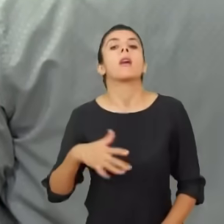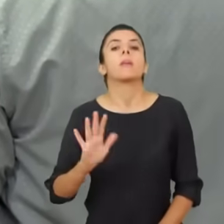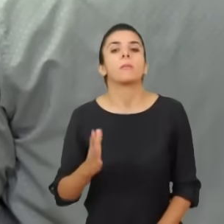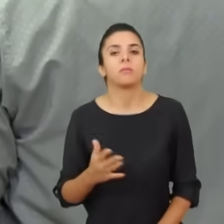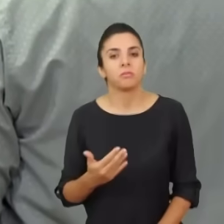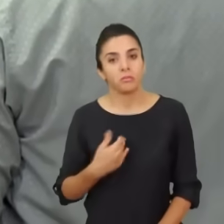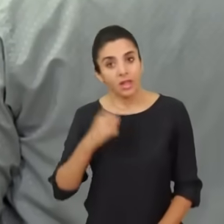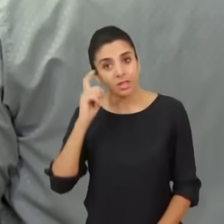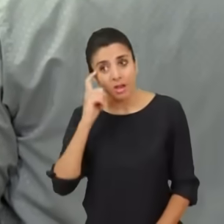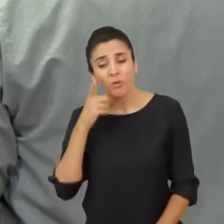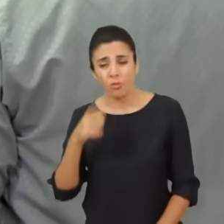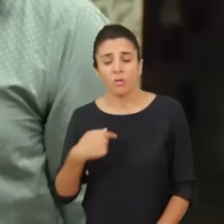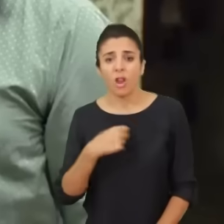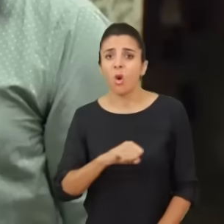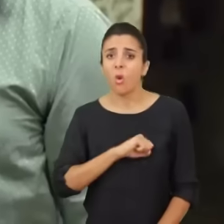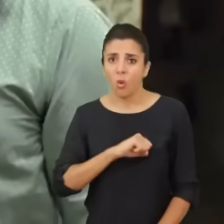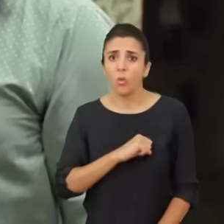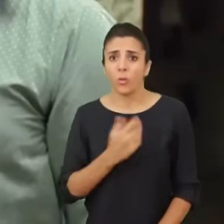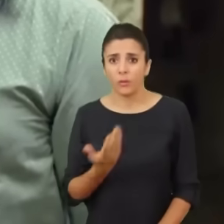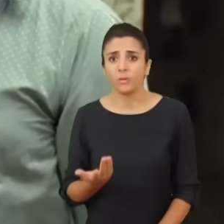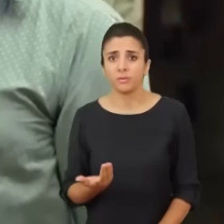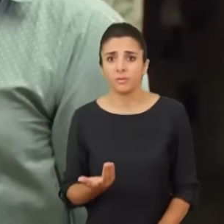İşte ben de en çok ondan korkuyordum ya.